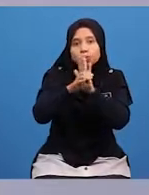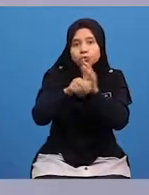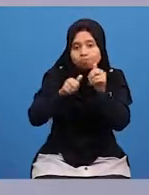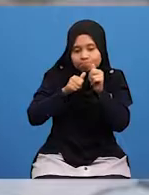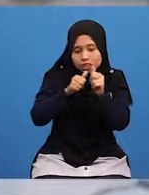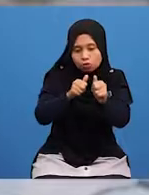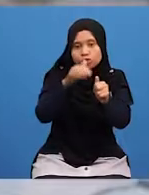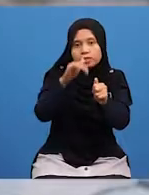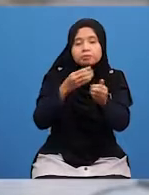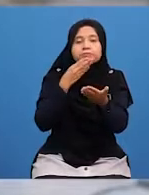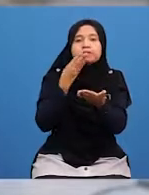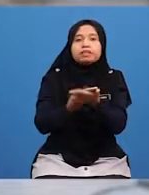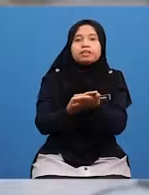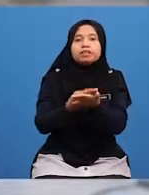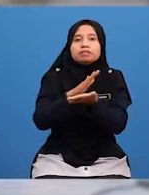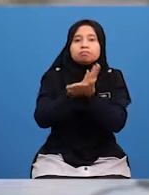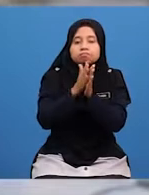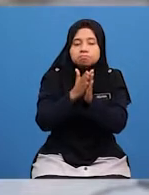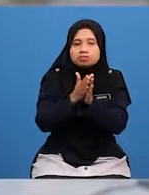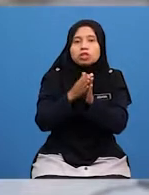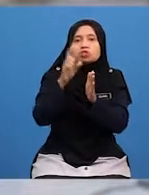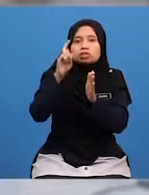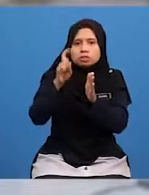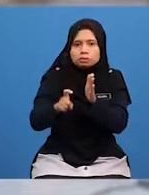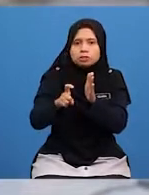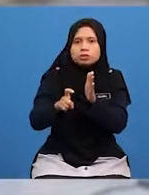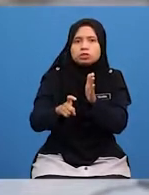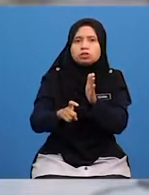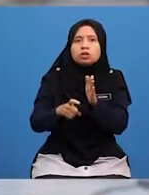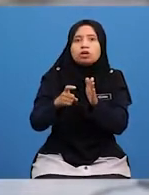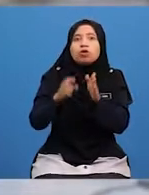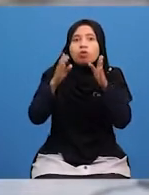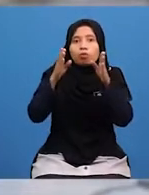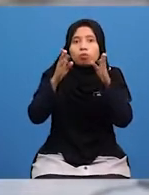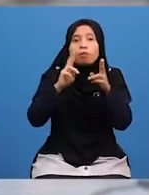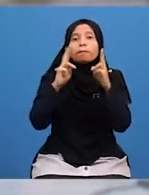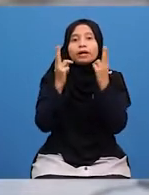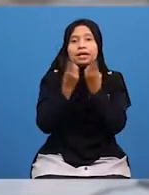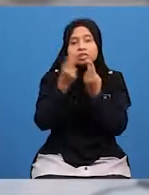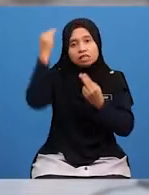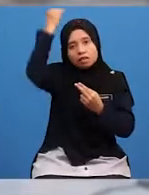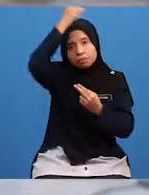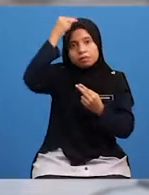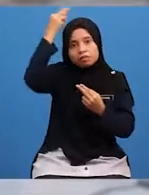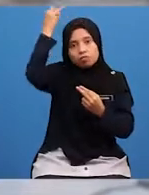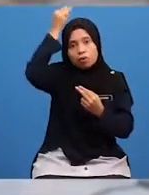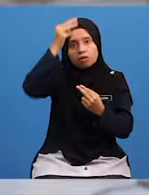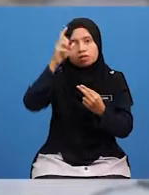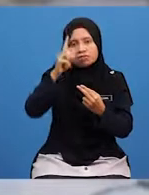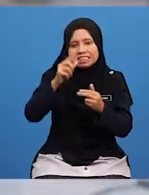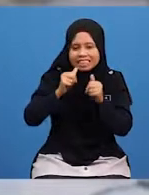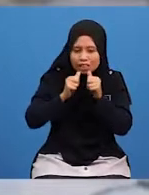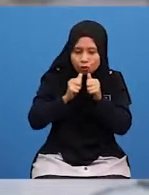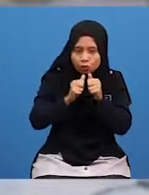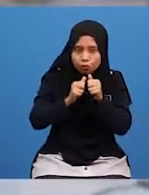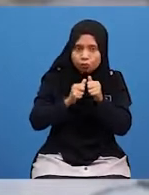baik. Maka sudah semestinya sebagai umat Nabi Muhammad kita hendaklah istiqamah